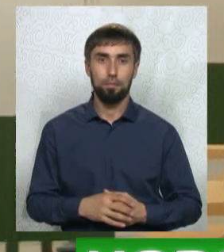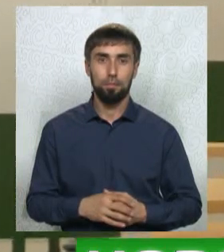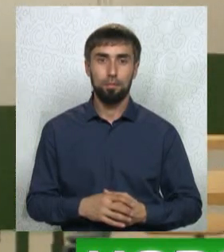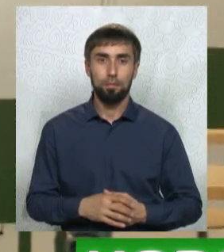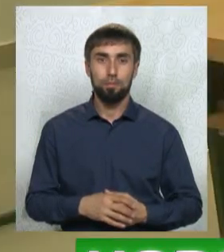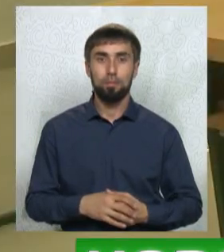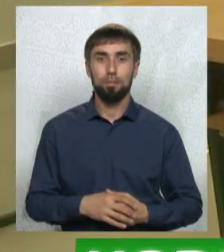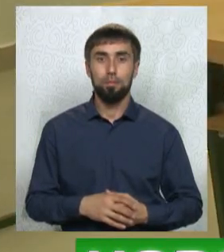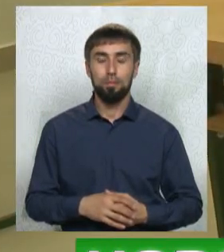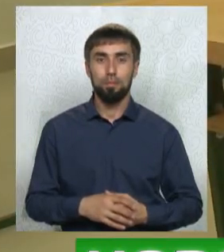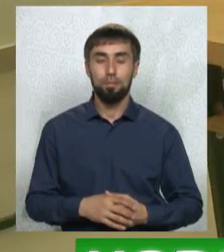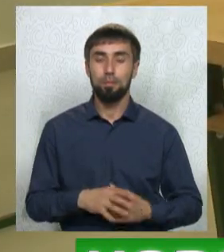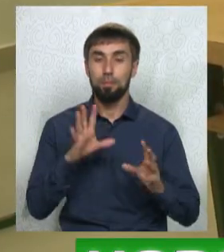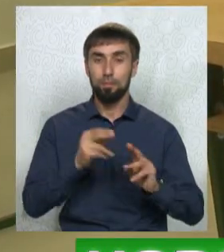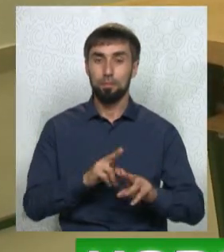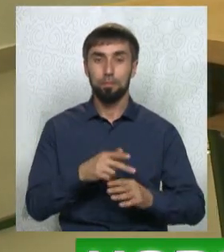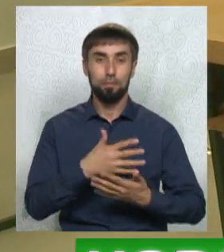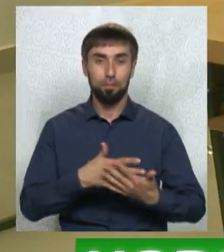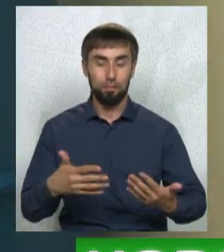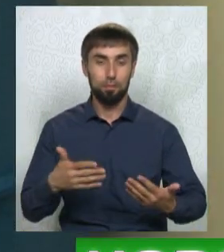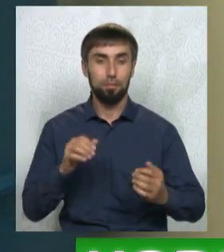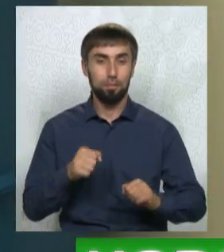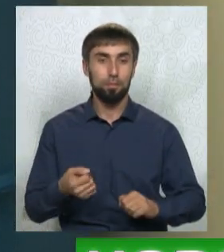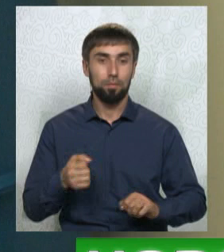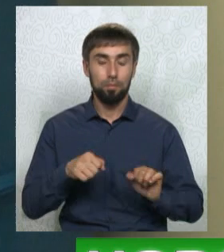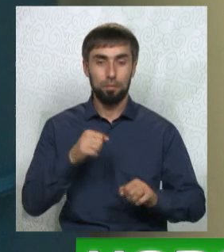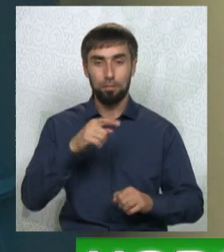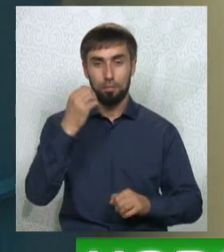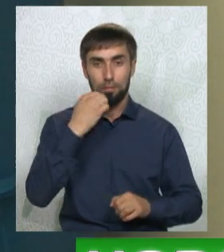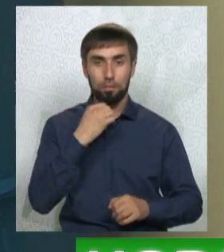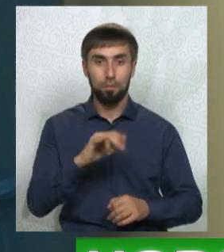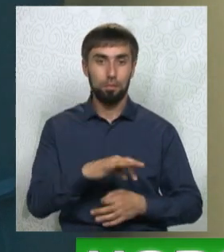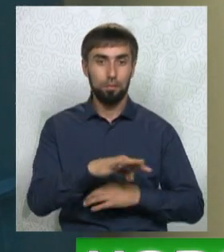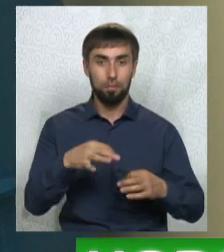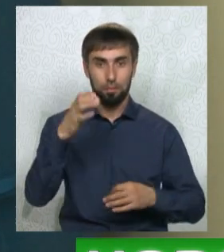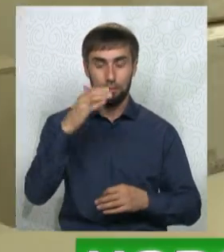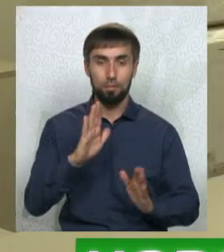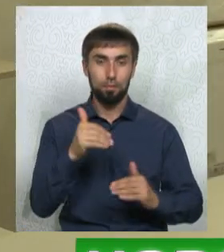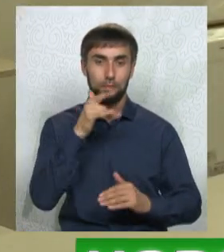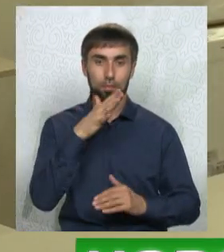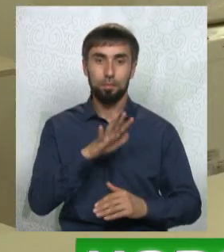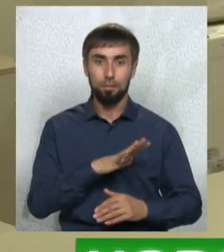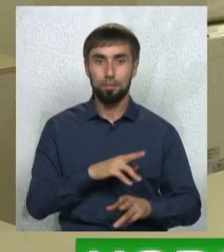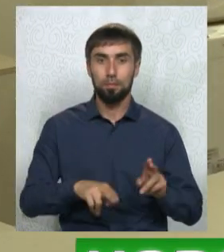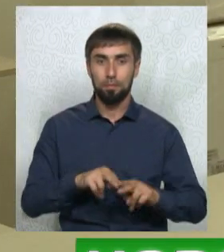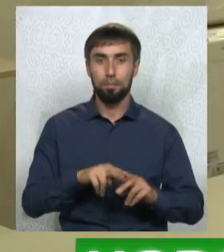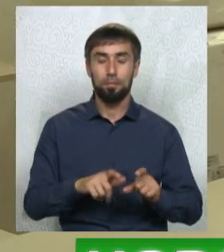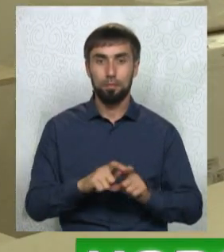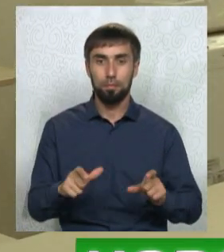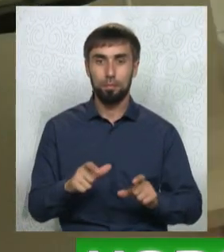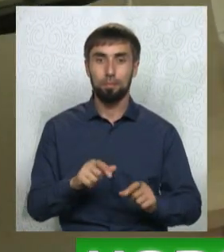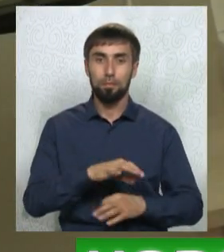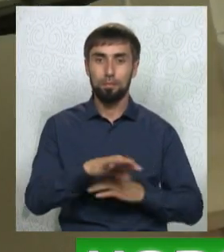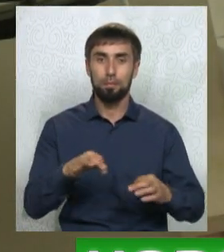только что маленький. Все это и многое другое стало возможным благодаря нацпроекту образования, в рамках которого и была построена школа.